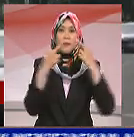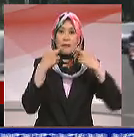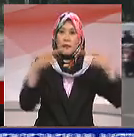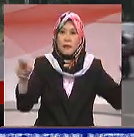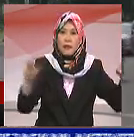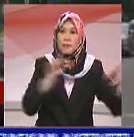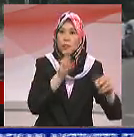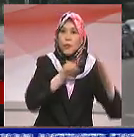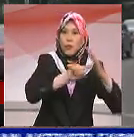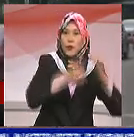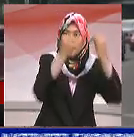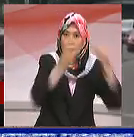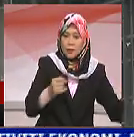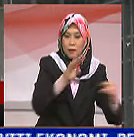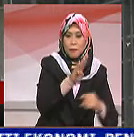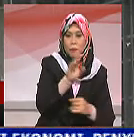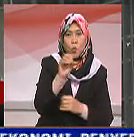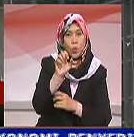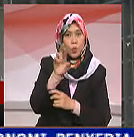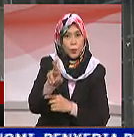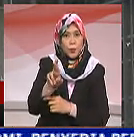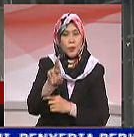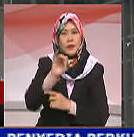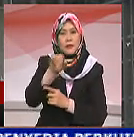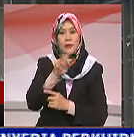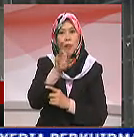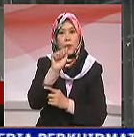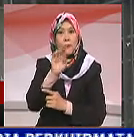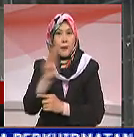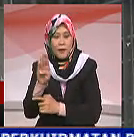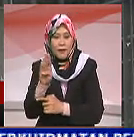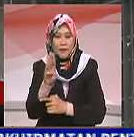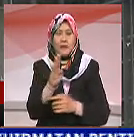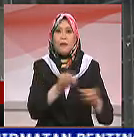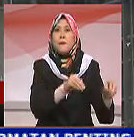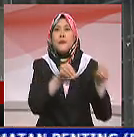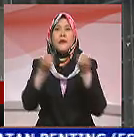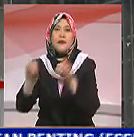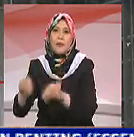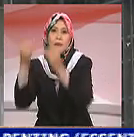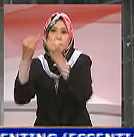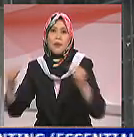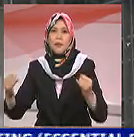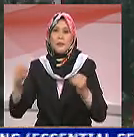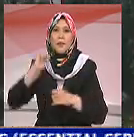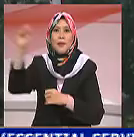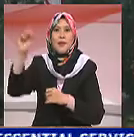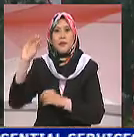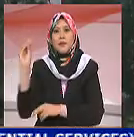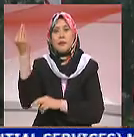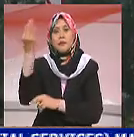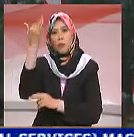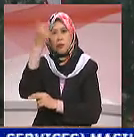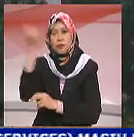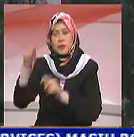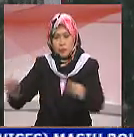sepatutnya berlangsung di Istana Bogor di Bogor, Jawa Barat dipindahkan ke Istana Merdeka di Jakarta atas sebab